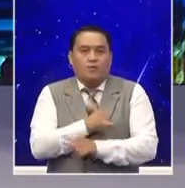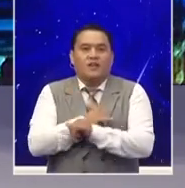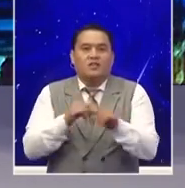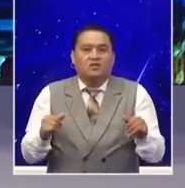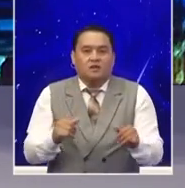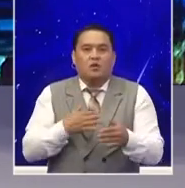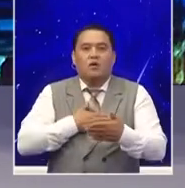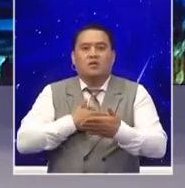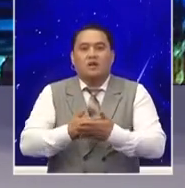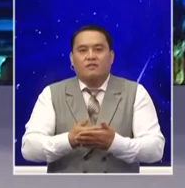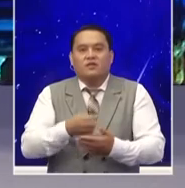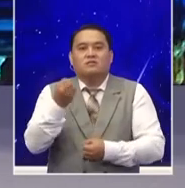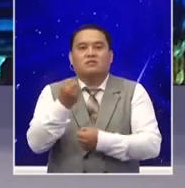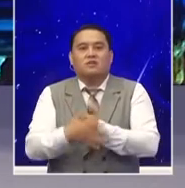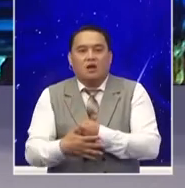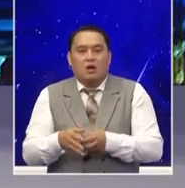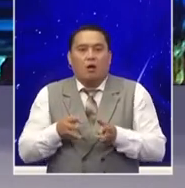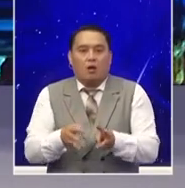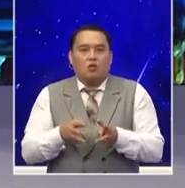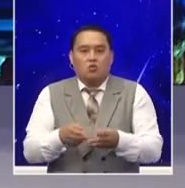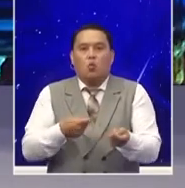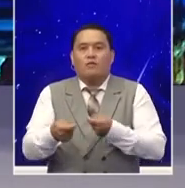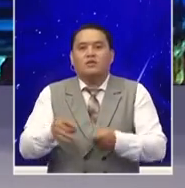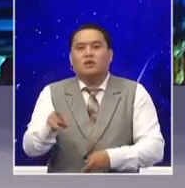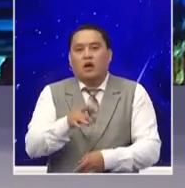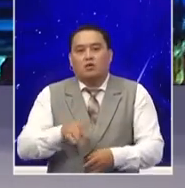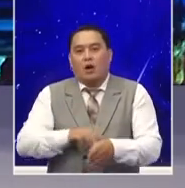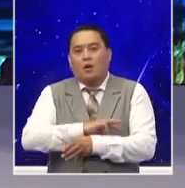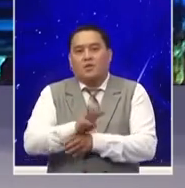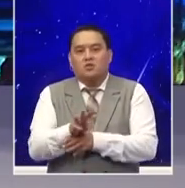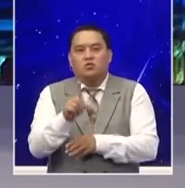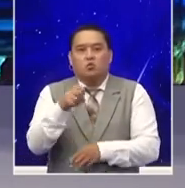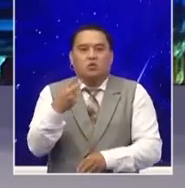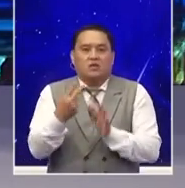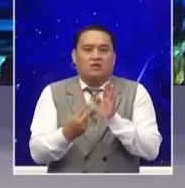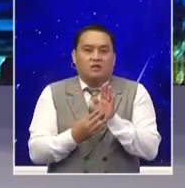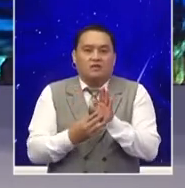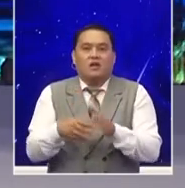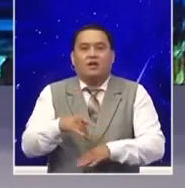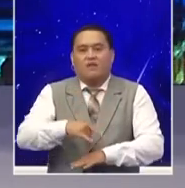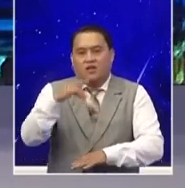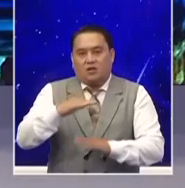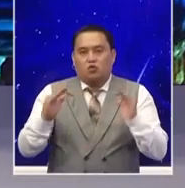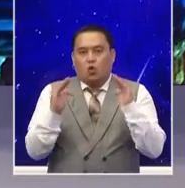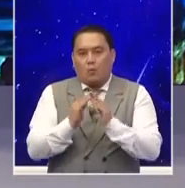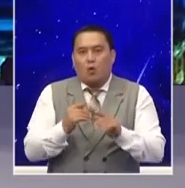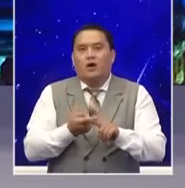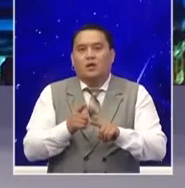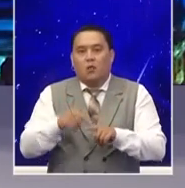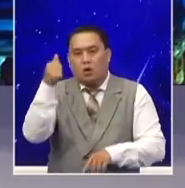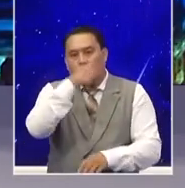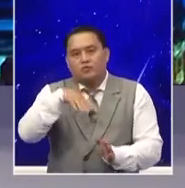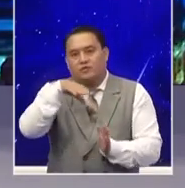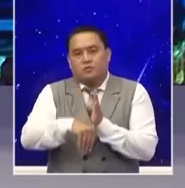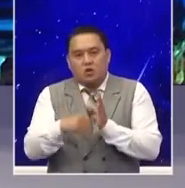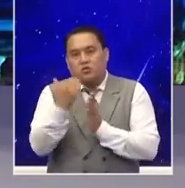их продуктивность, и централизованным отоплением власти района обеспечили 129 многоквартирных домов. В текущем году в этот список